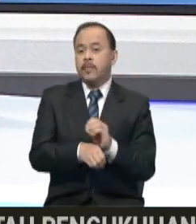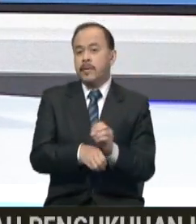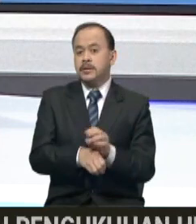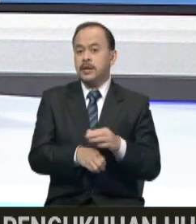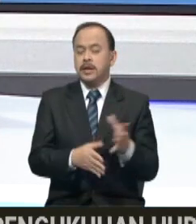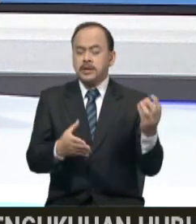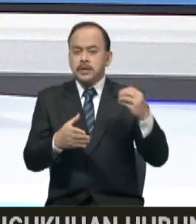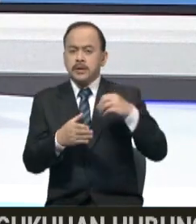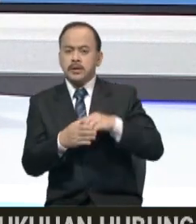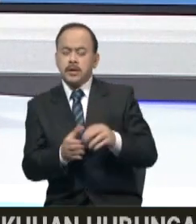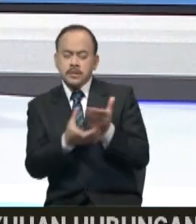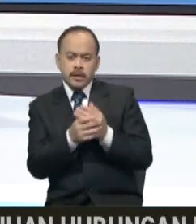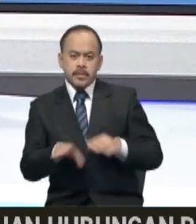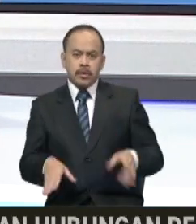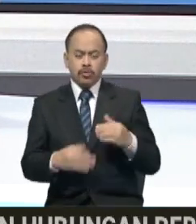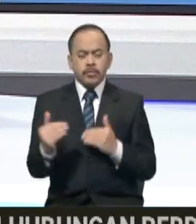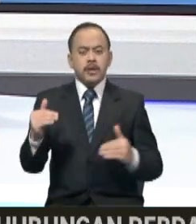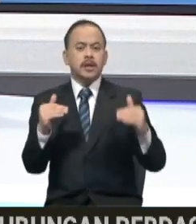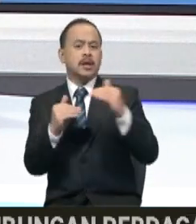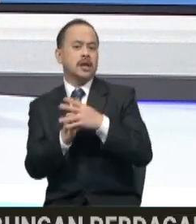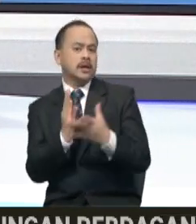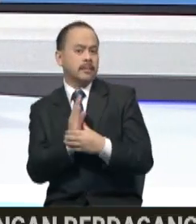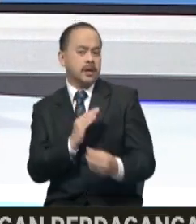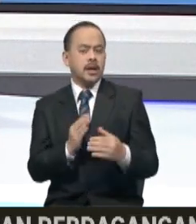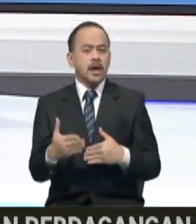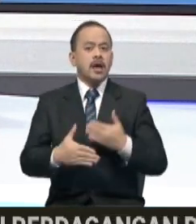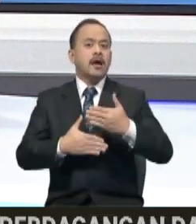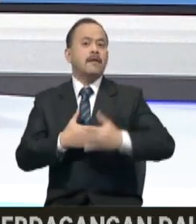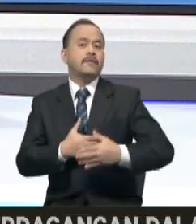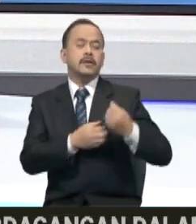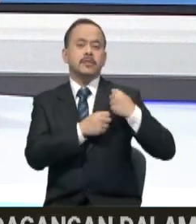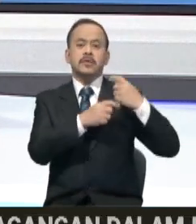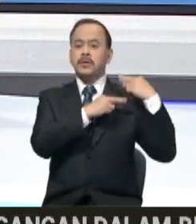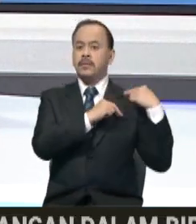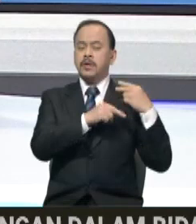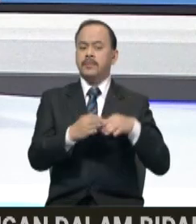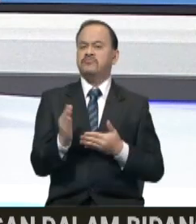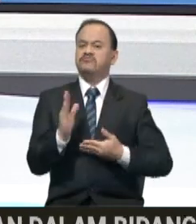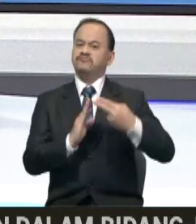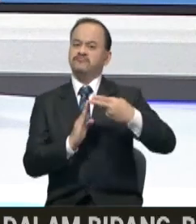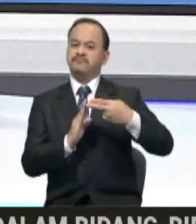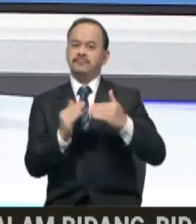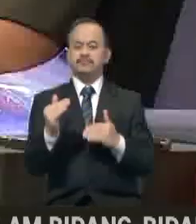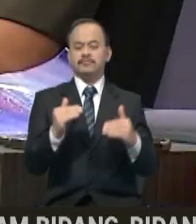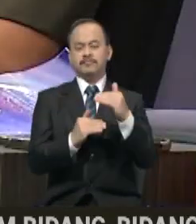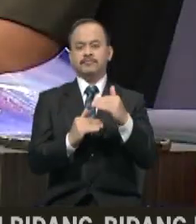cerapan keselamatan bagi meningkatkan kemahiran mereka setelah memikul jawatan yang lebih tinggi.